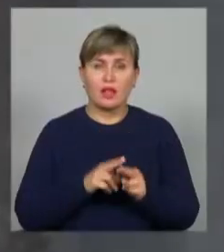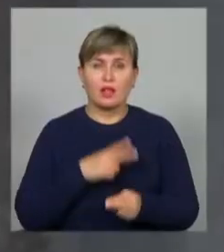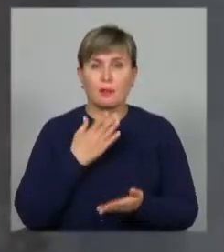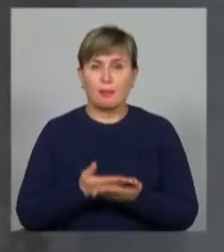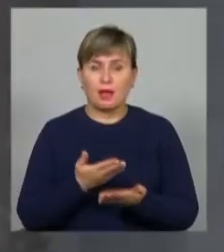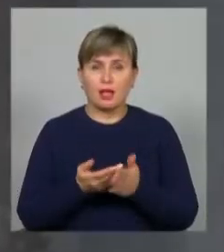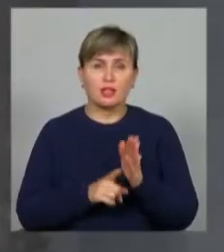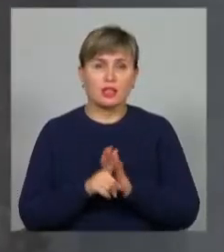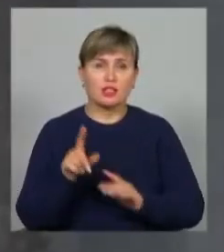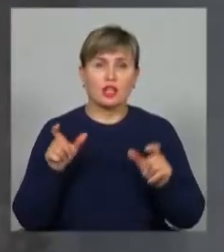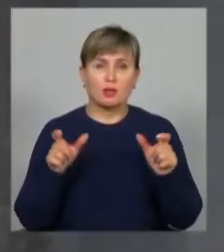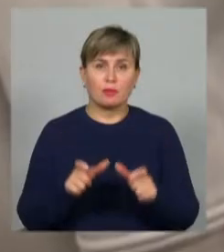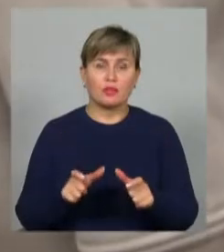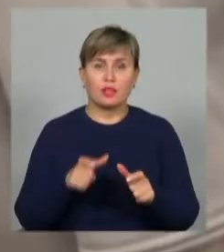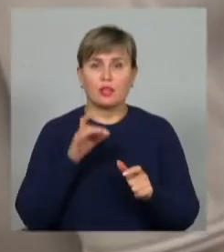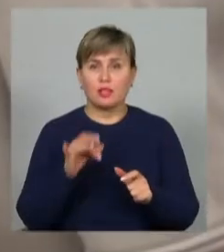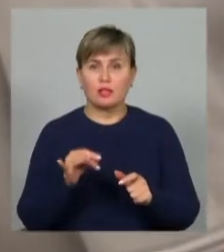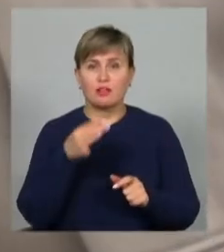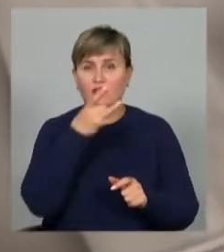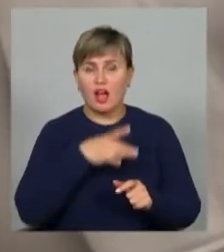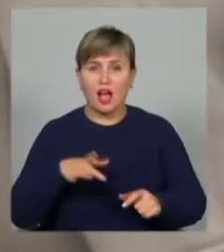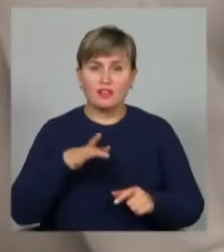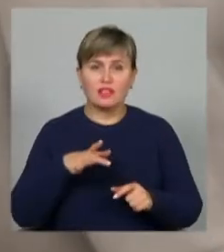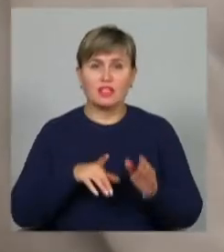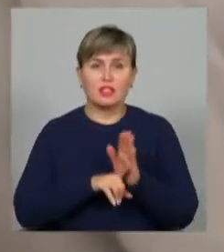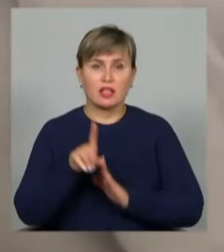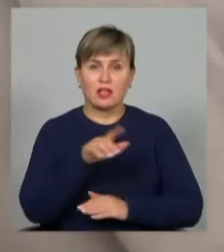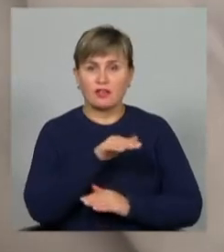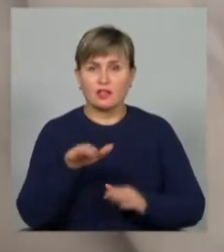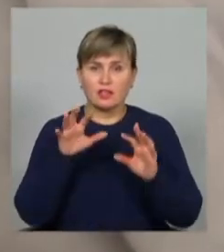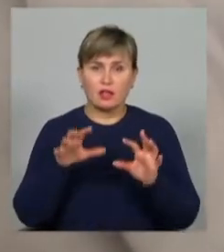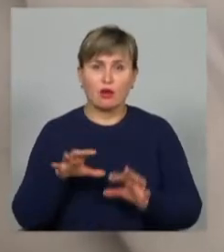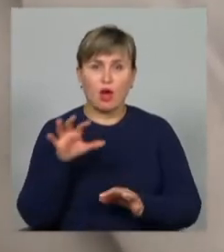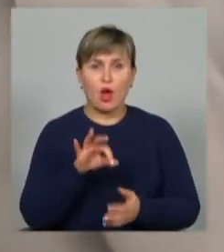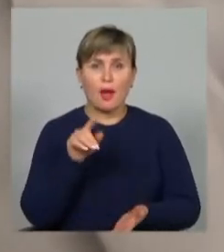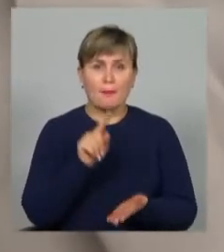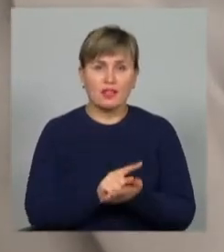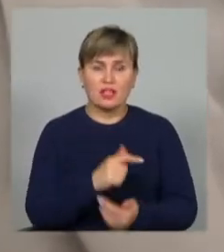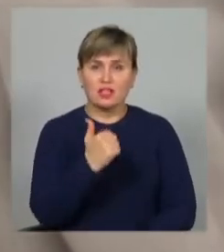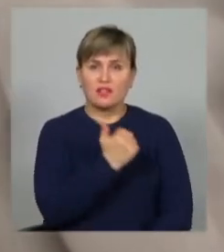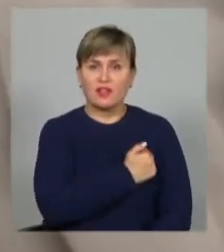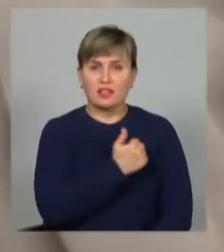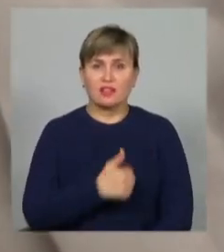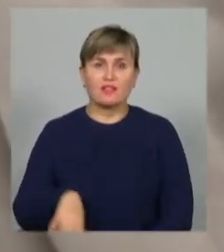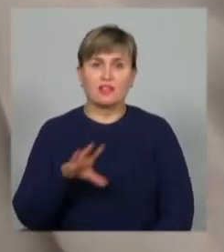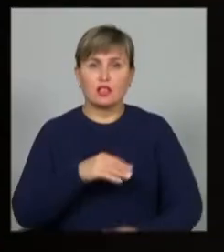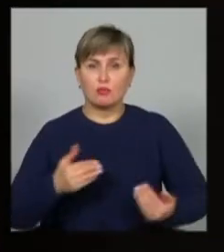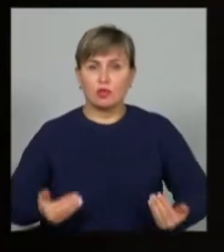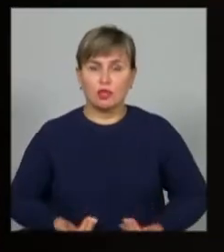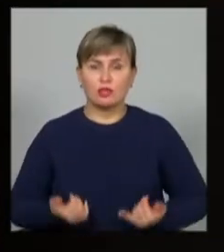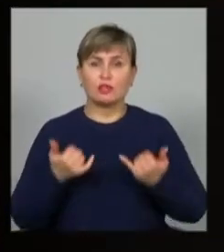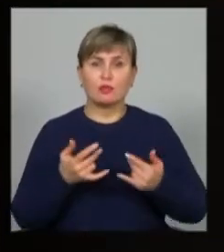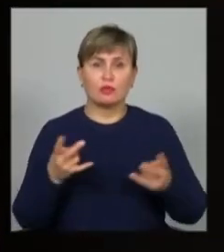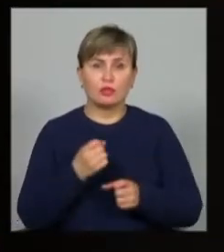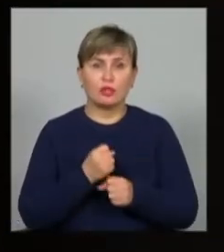с начала эпидемии. Между тем, в Австрии официально начал действовать закон об обязательной вакцинации. Всем жителям теперь придется